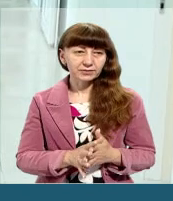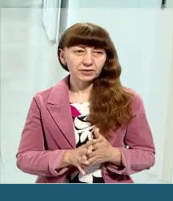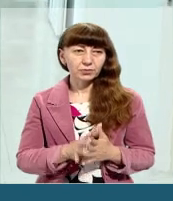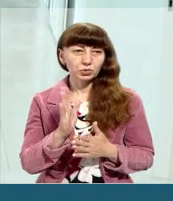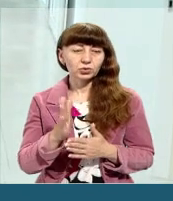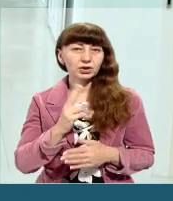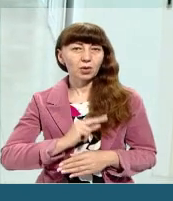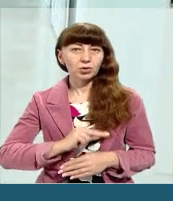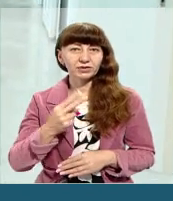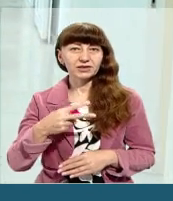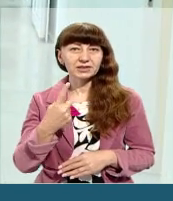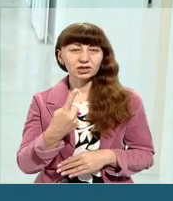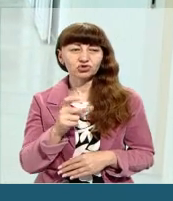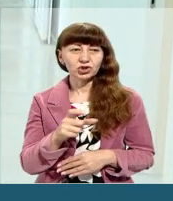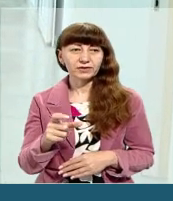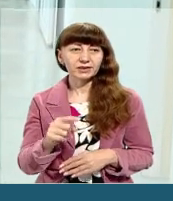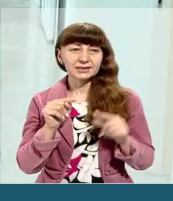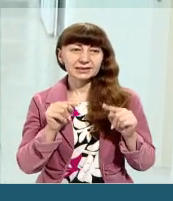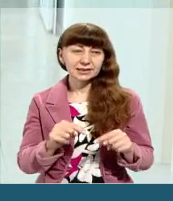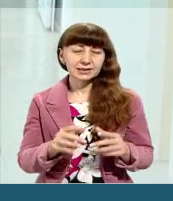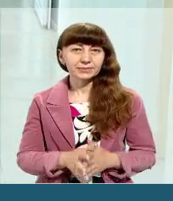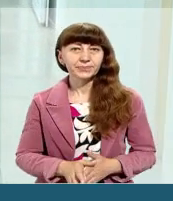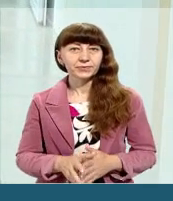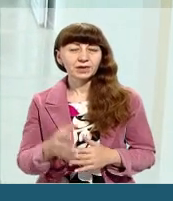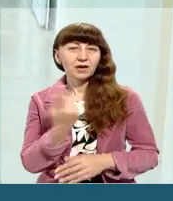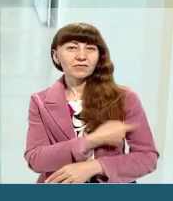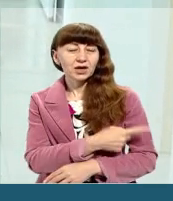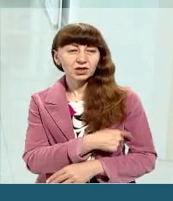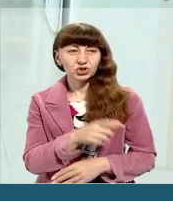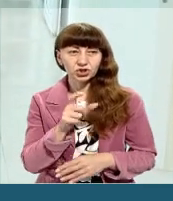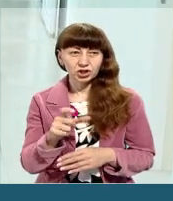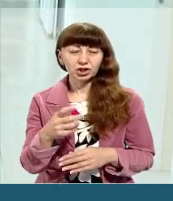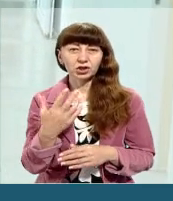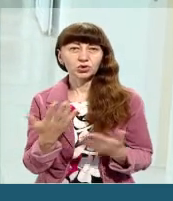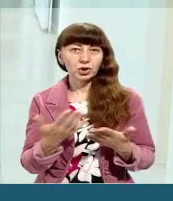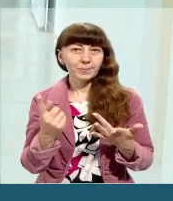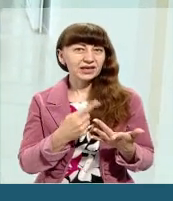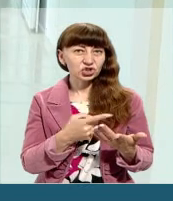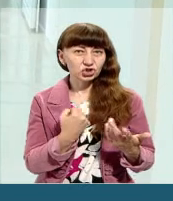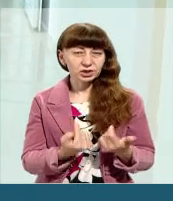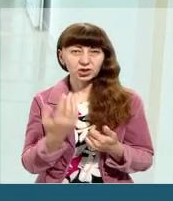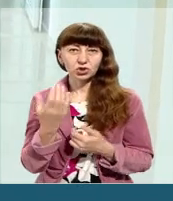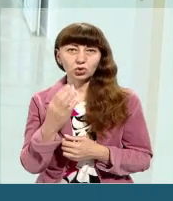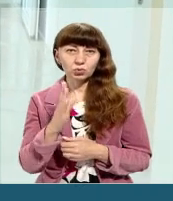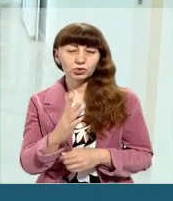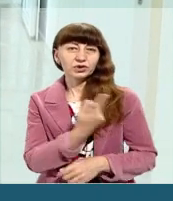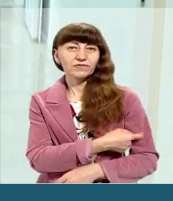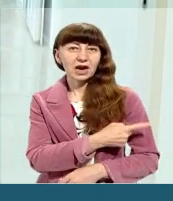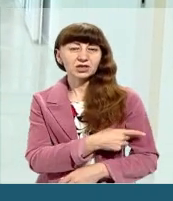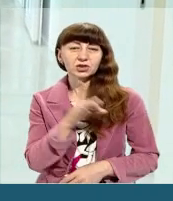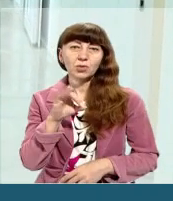работать 21 человек в этой амбулатории. Значит, кроме тех врачей, которые я вам перечислила, значит, здесь будут работать еще